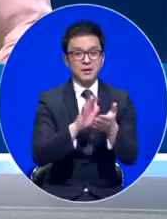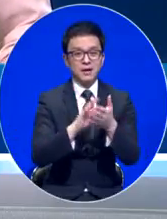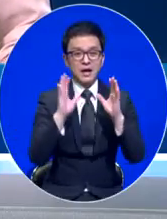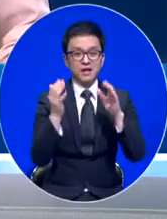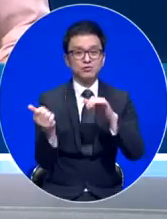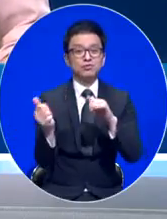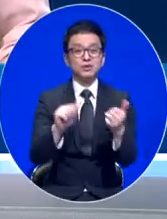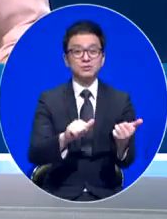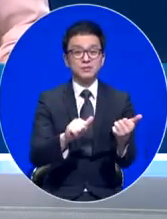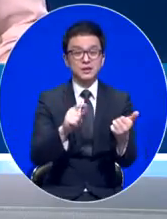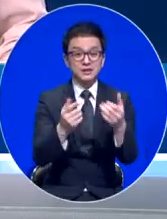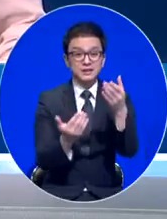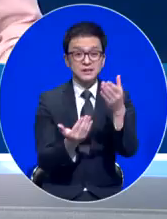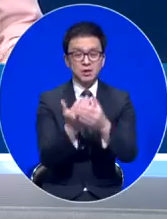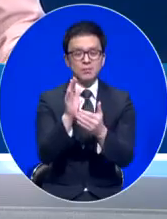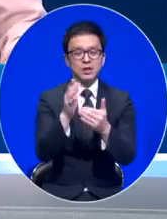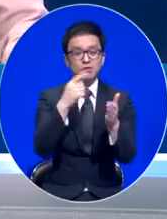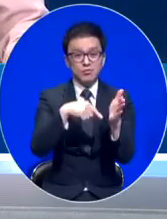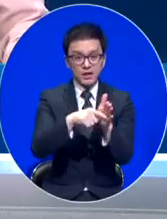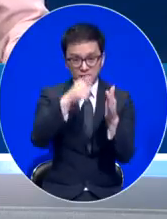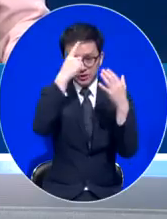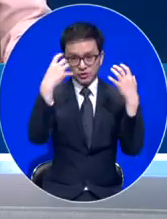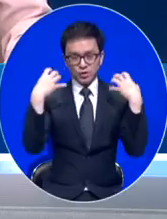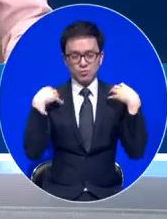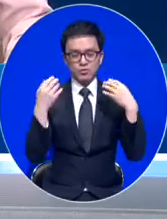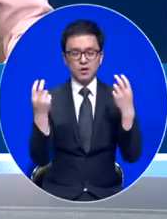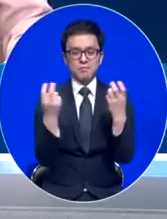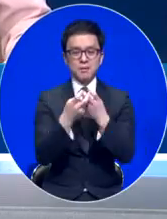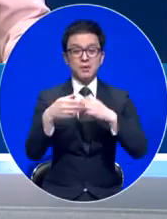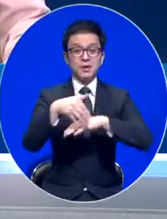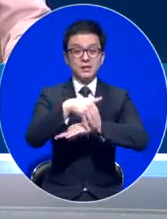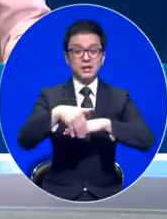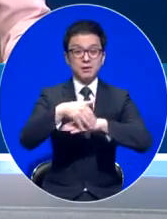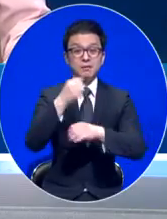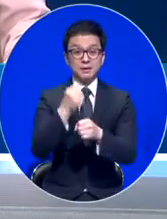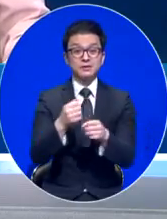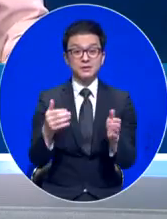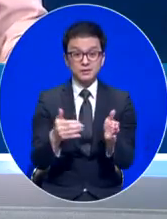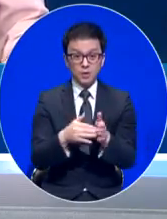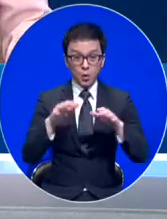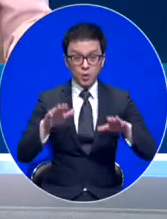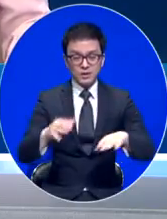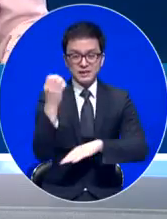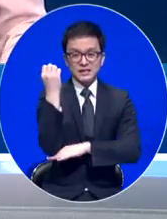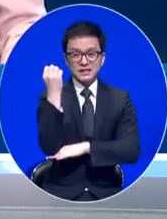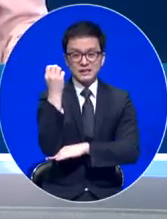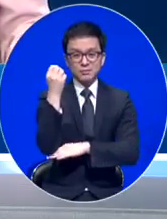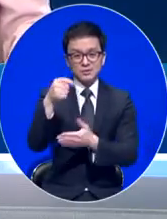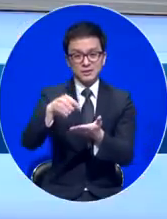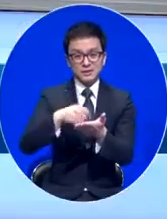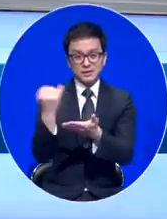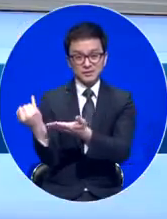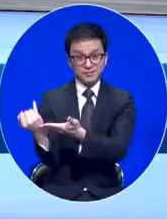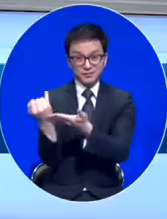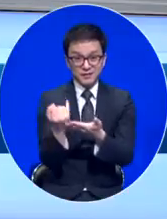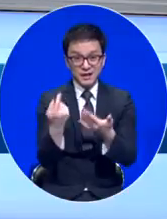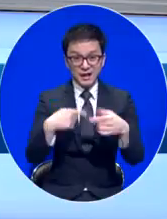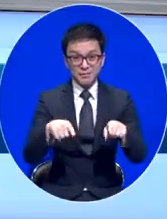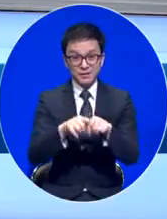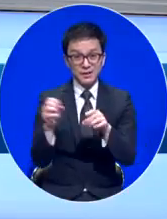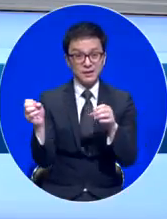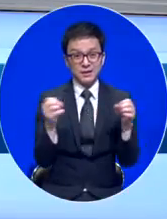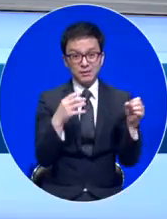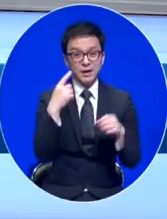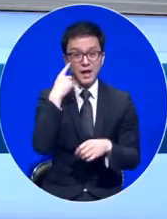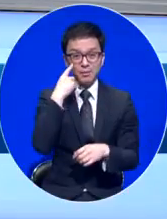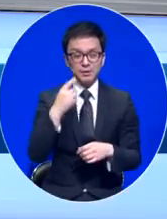어린이집 사망 사고를 막기 위한 대책이 마련됐습니다. 취재 기자와 함께 보다 자세한 이야기 나눠보도록 하겠습니다. 이혜진